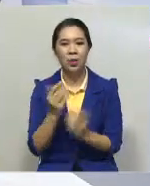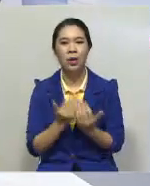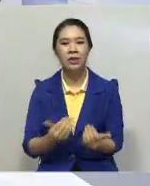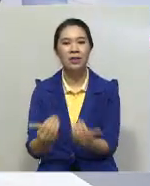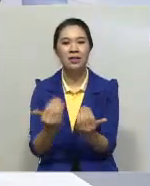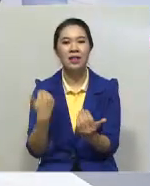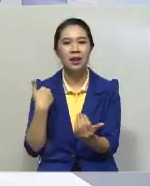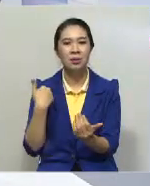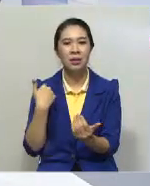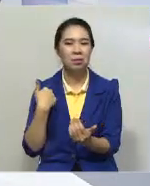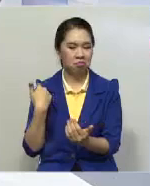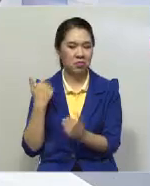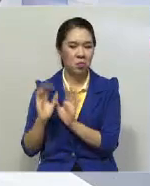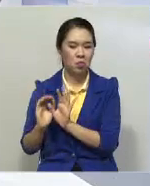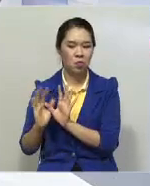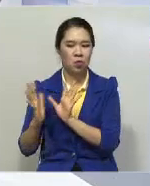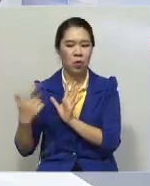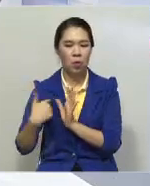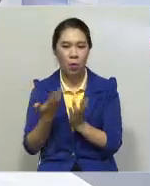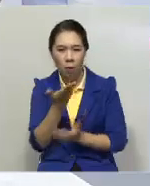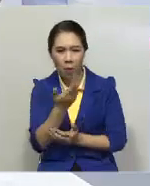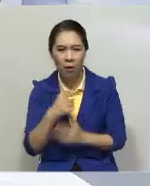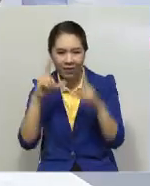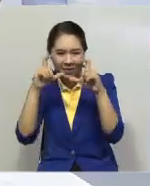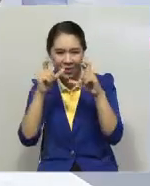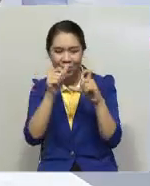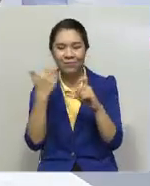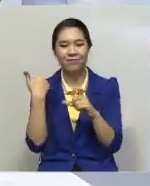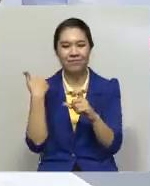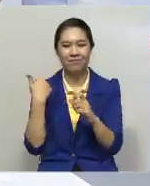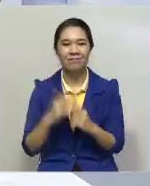มีแฟนคลับคุณมารออยู่ด้านหน้าด้วยก็ขอถ่ายรูปคุณสถานุกับคุณเสือละนะคะ